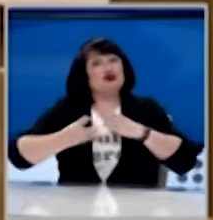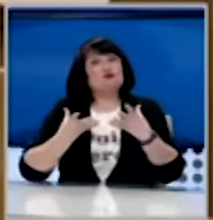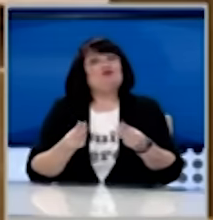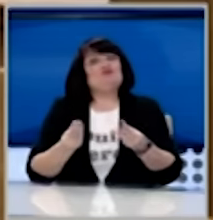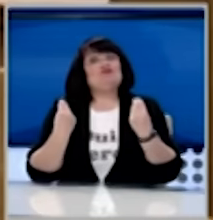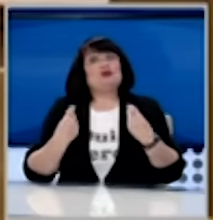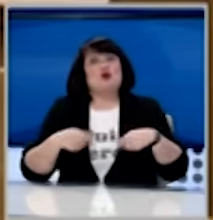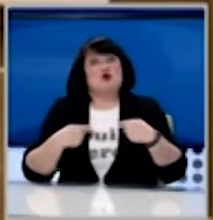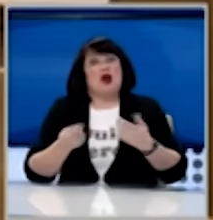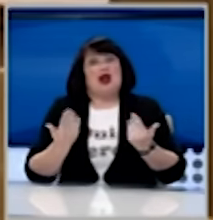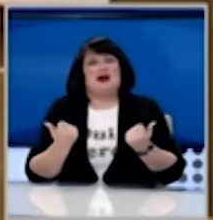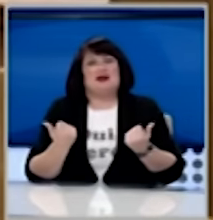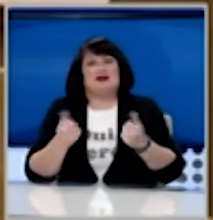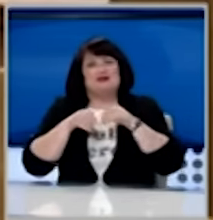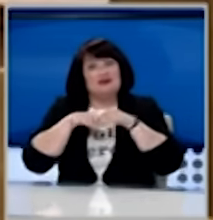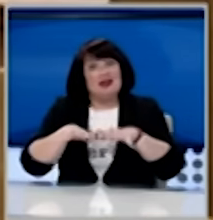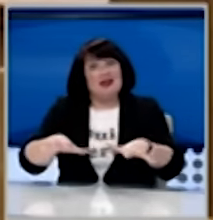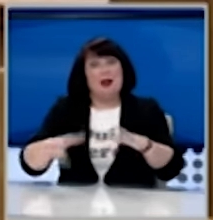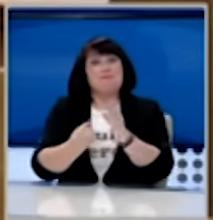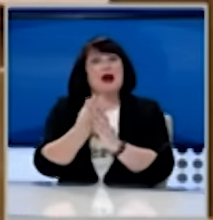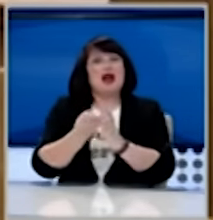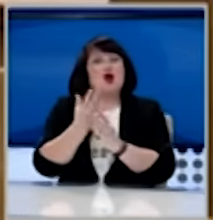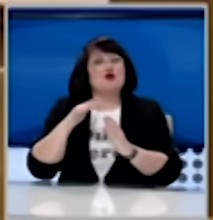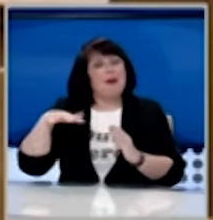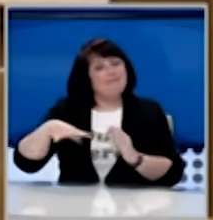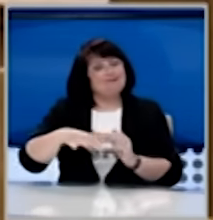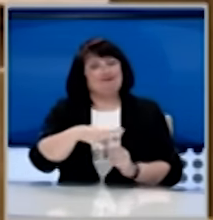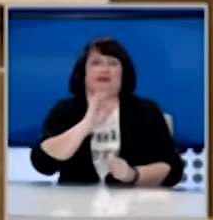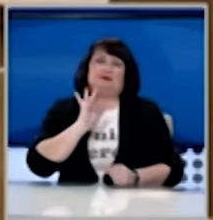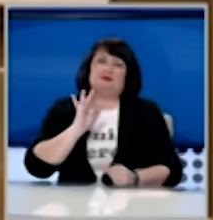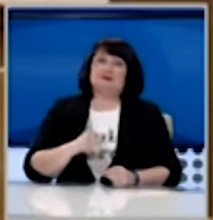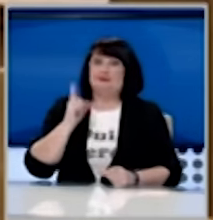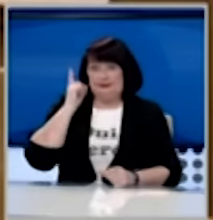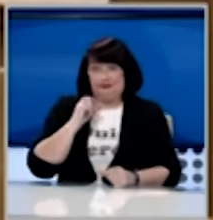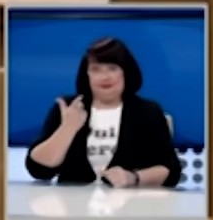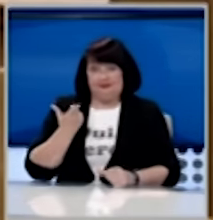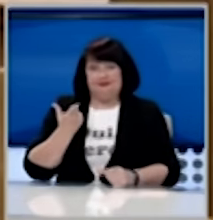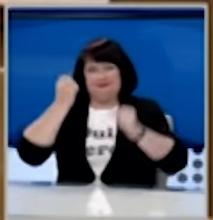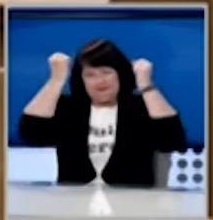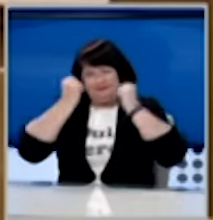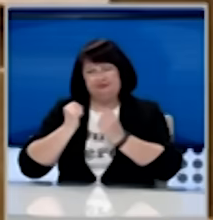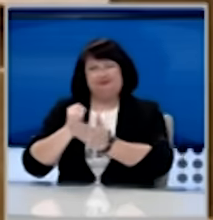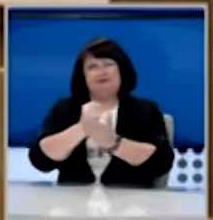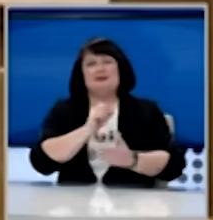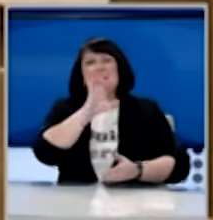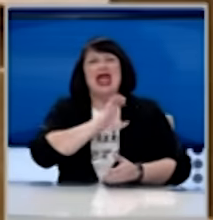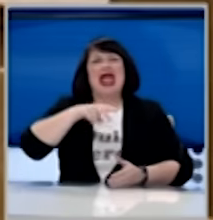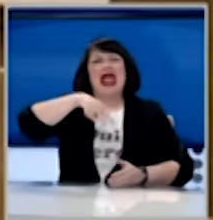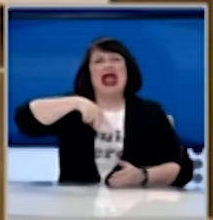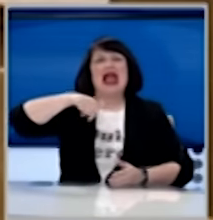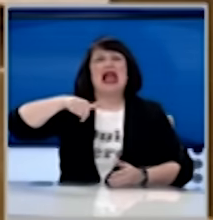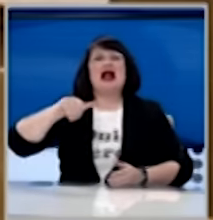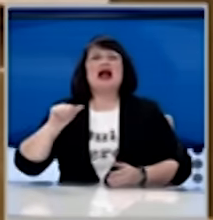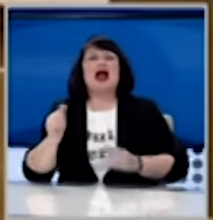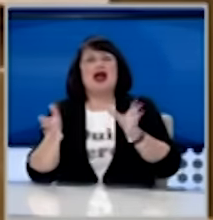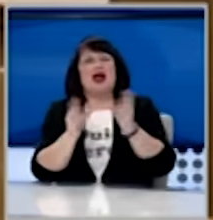επηρεάσει την παραγωγή τα επόμενα χρόνια ξέρετε βέβαια πως οι αποζημιώσεις του ελγα από τη